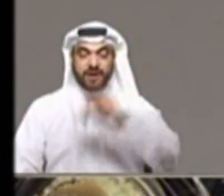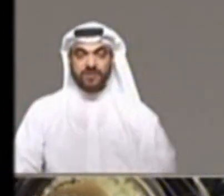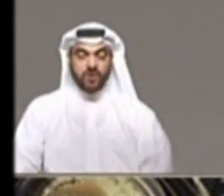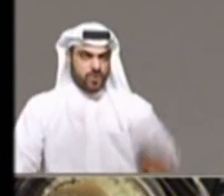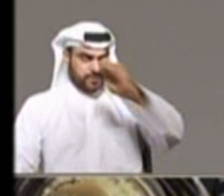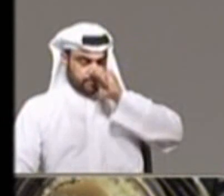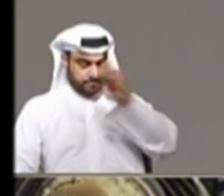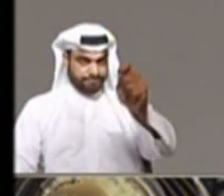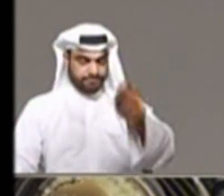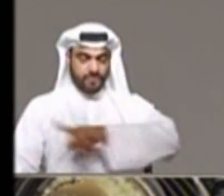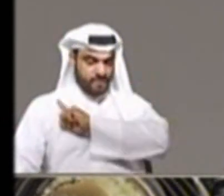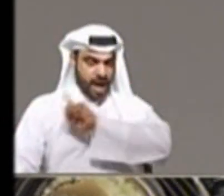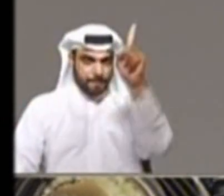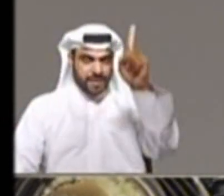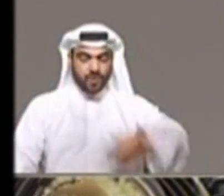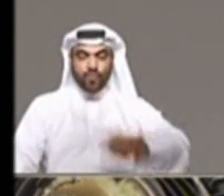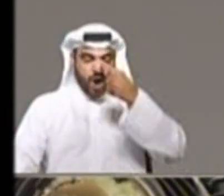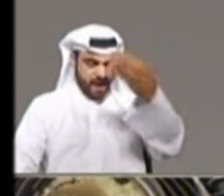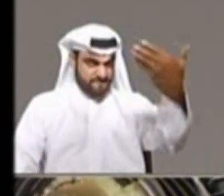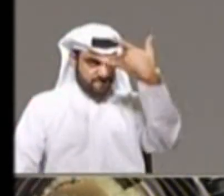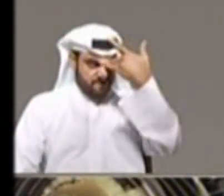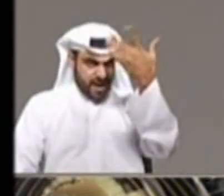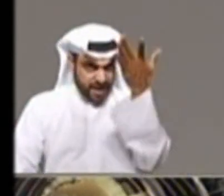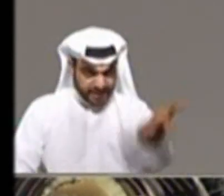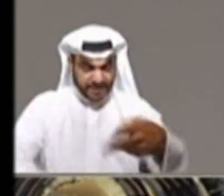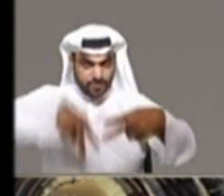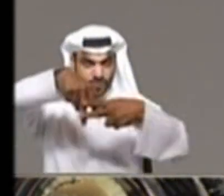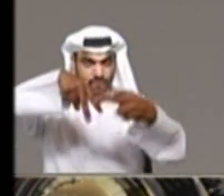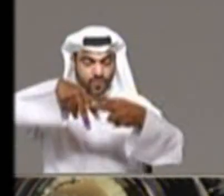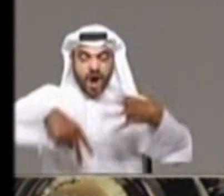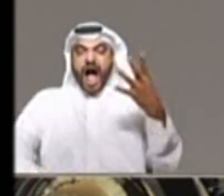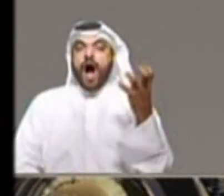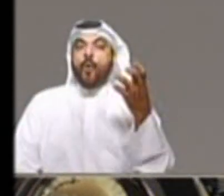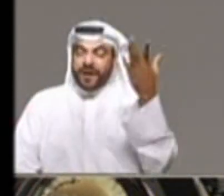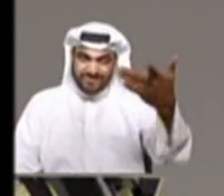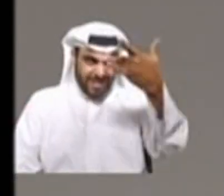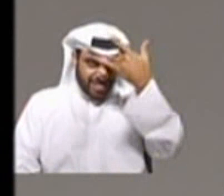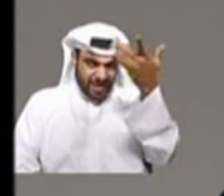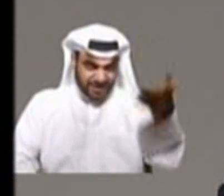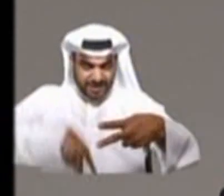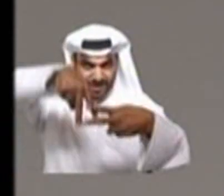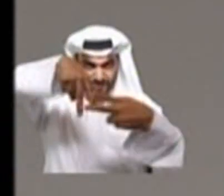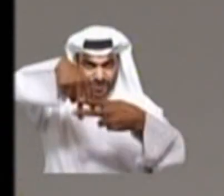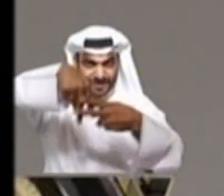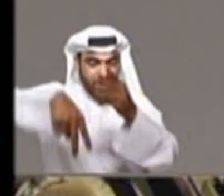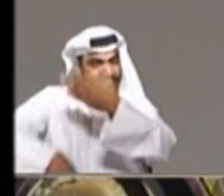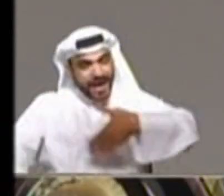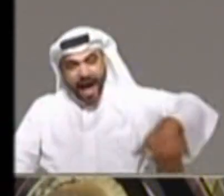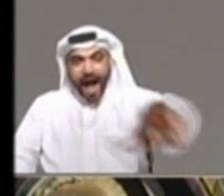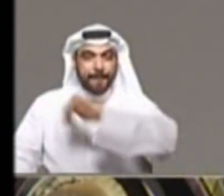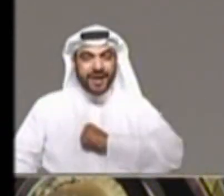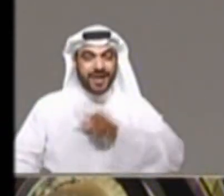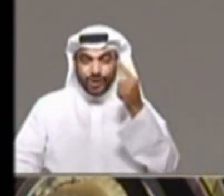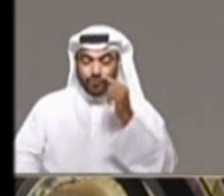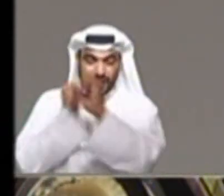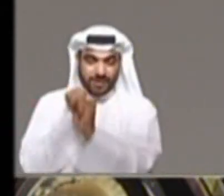المحتل وعاره وعورته وعواره، وأنا أقول لكم مقابل كل مأتم